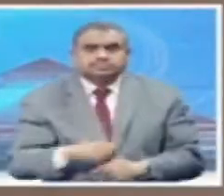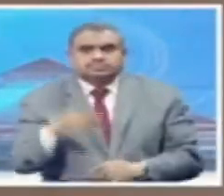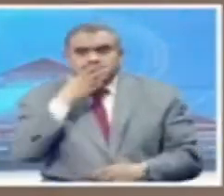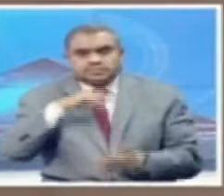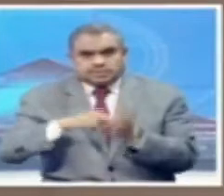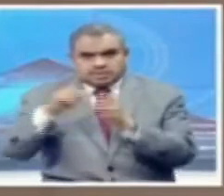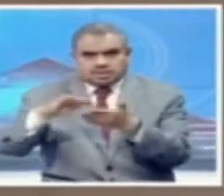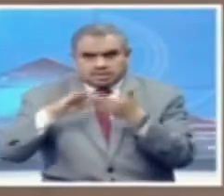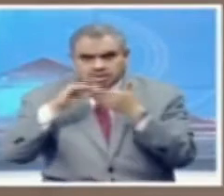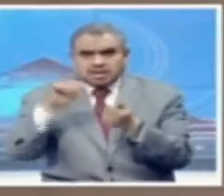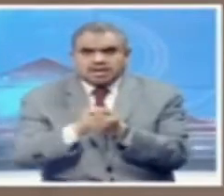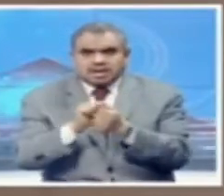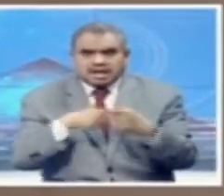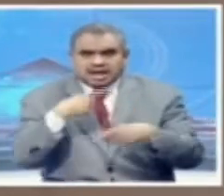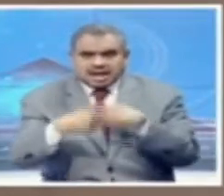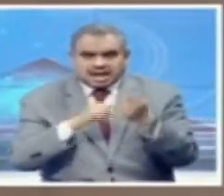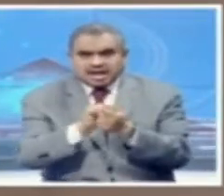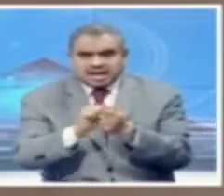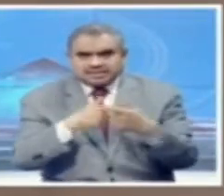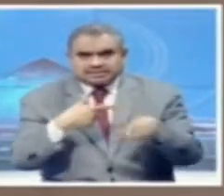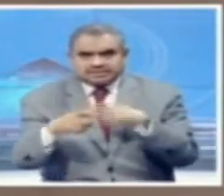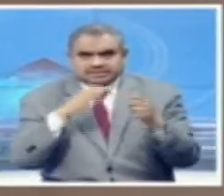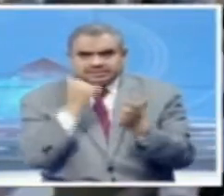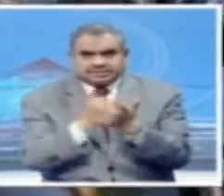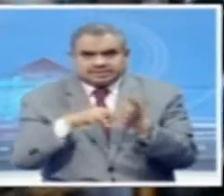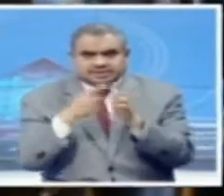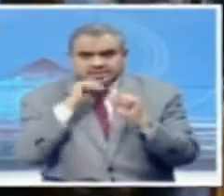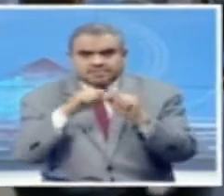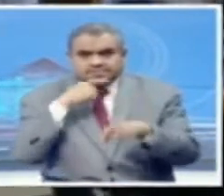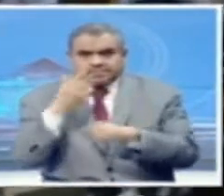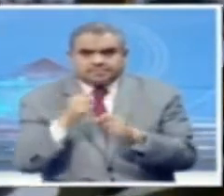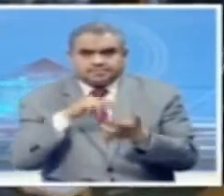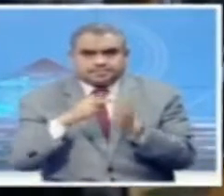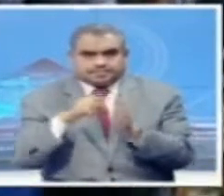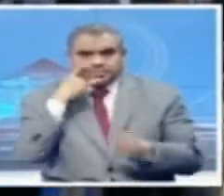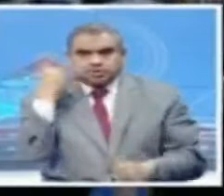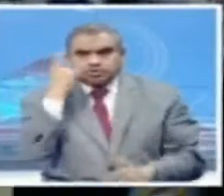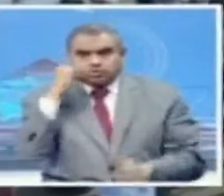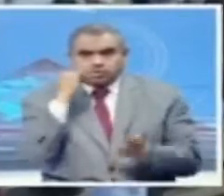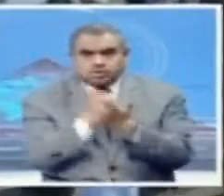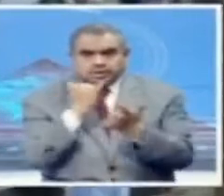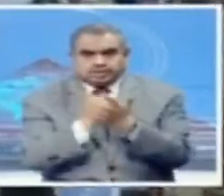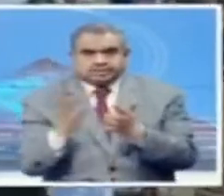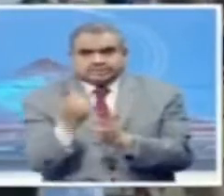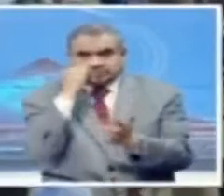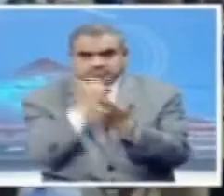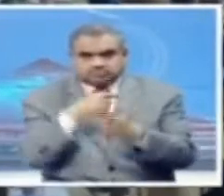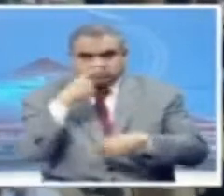فساعدوني وجابوا لي الغسالة وجابوا لي البوتاجاز وجابوا لي الحاجات دي. دعت إدارة شرطة الرعاية اللاحقة بوزارة